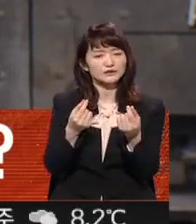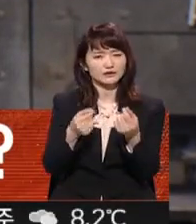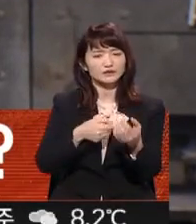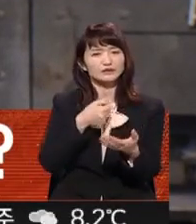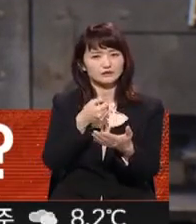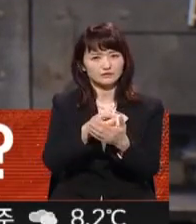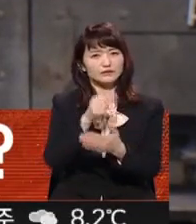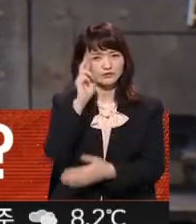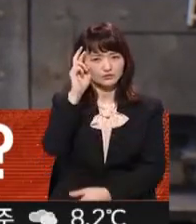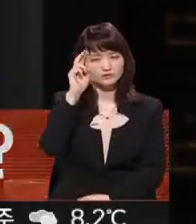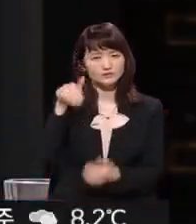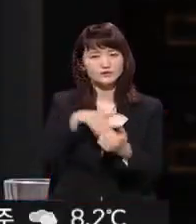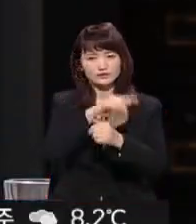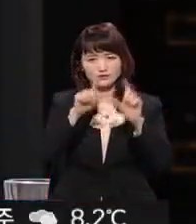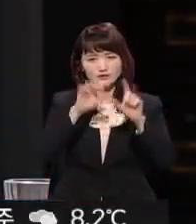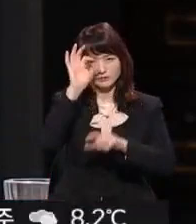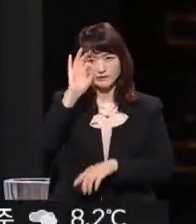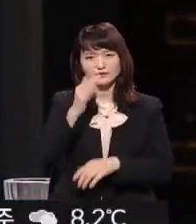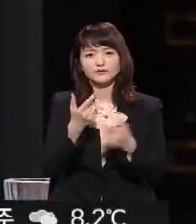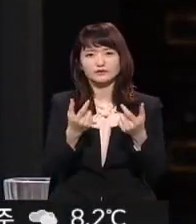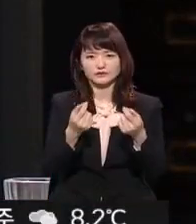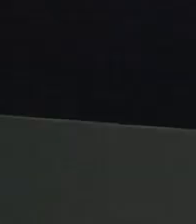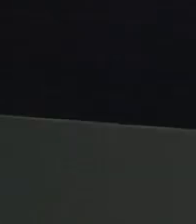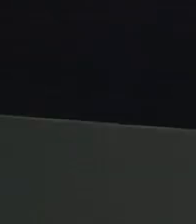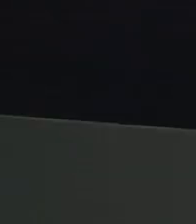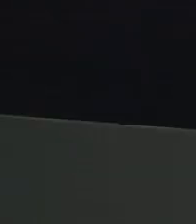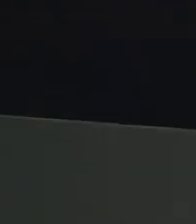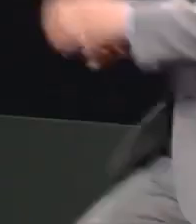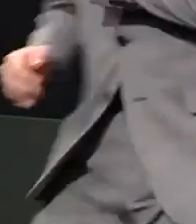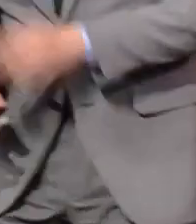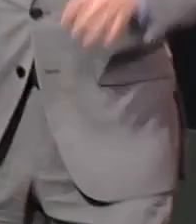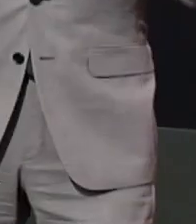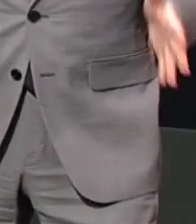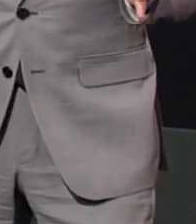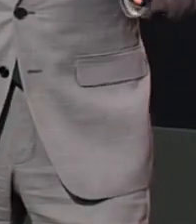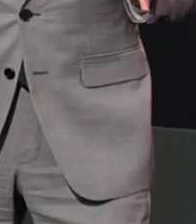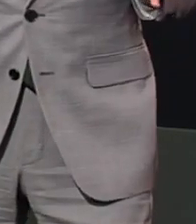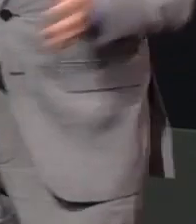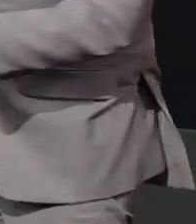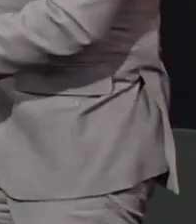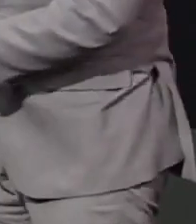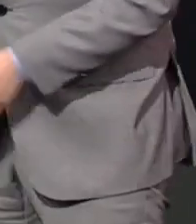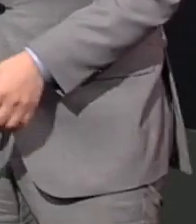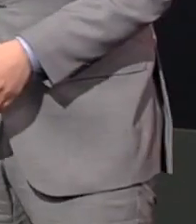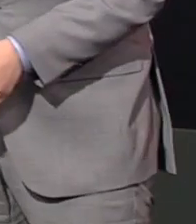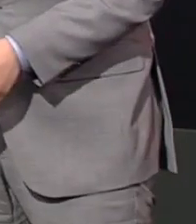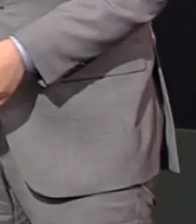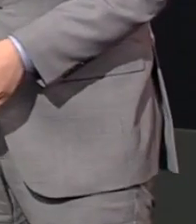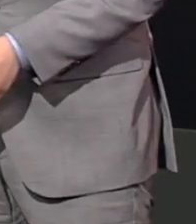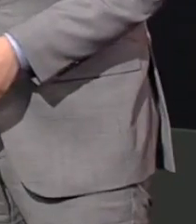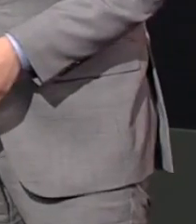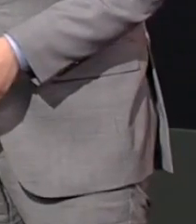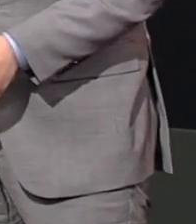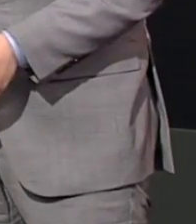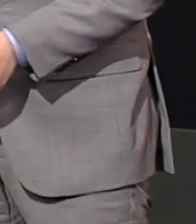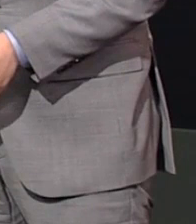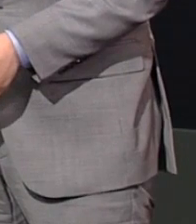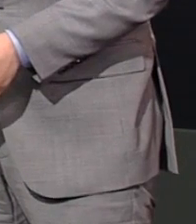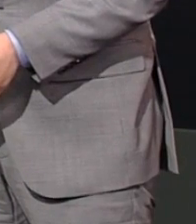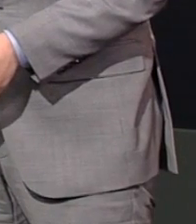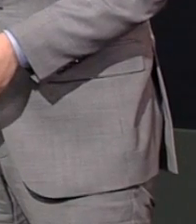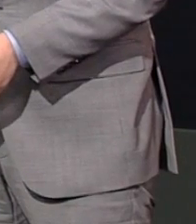같습니다 알겠습니다 두 번째 사건이 이렇게 정리하고요 아직 안 끝났습니다 이거 눌러주세요